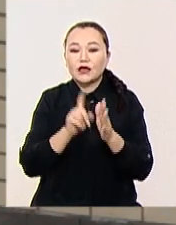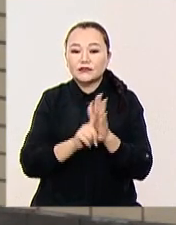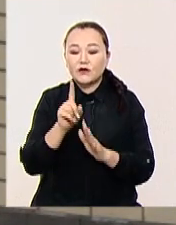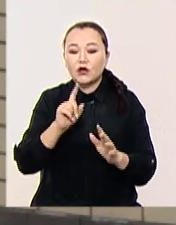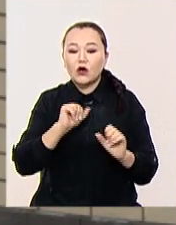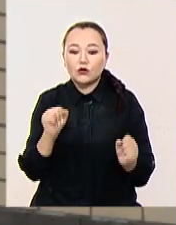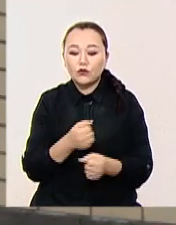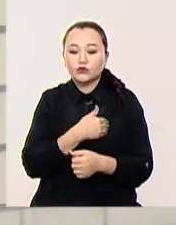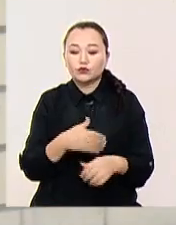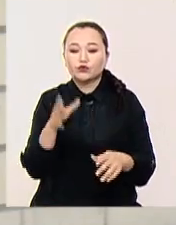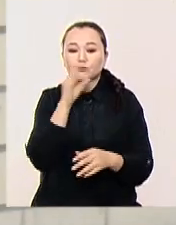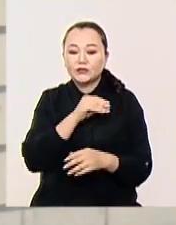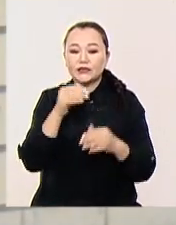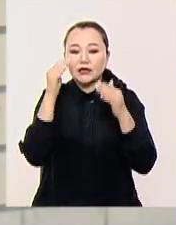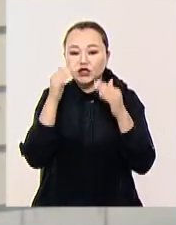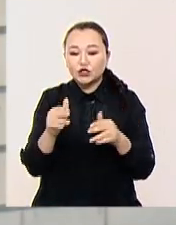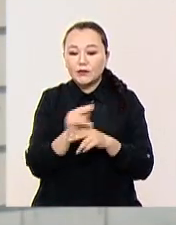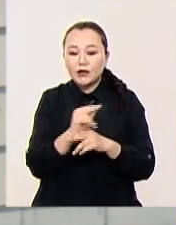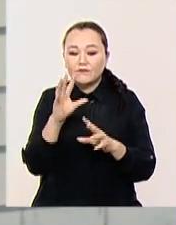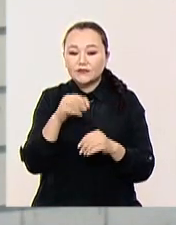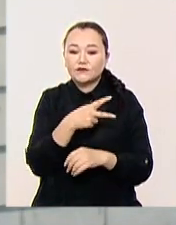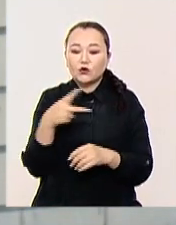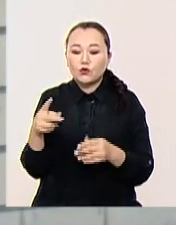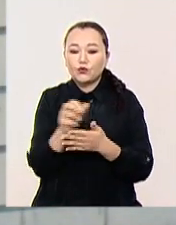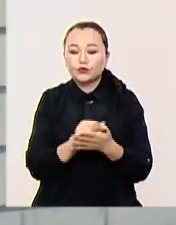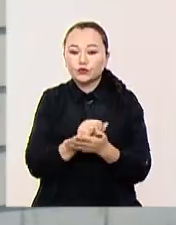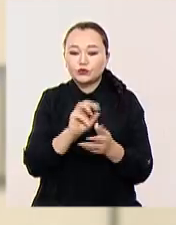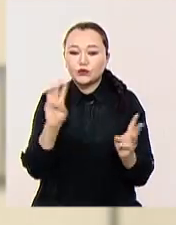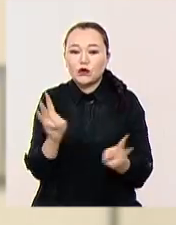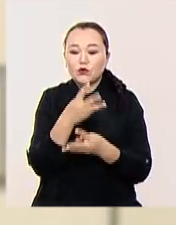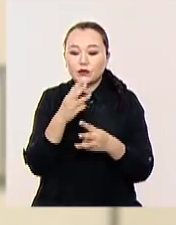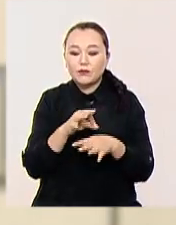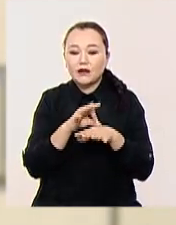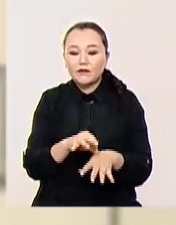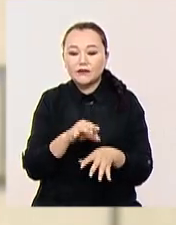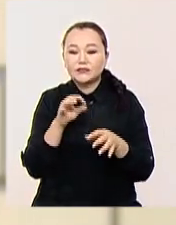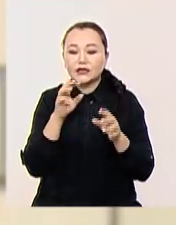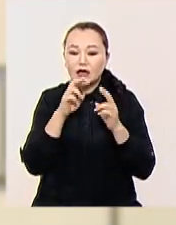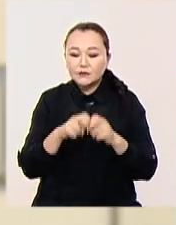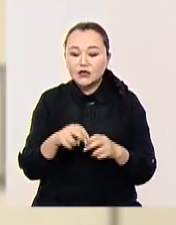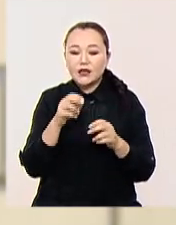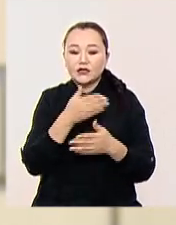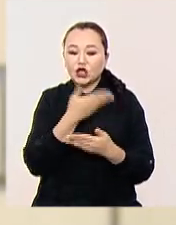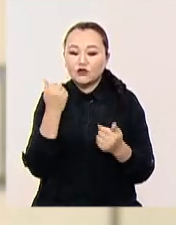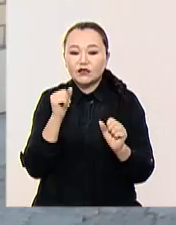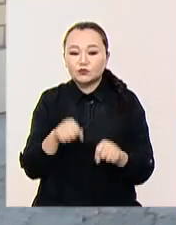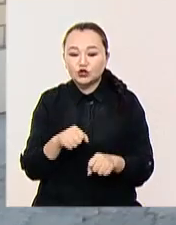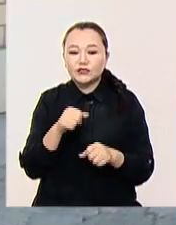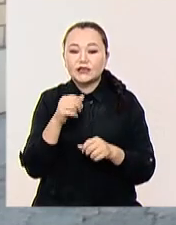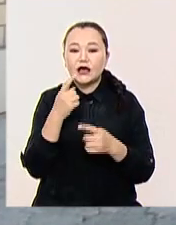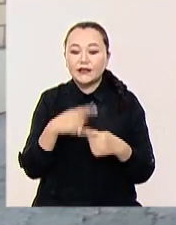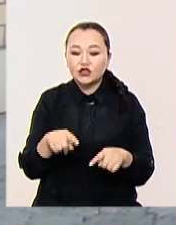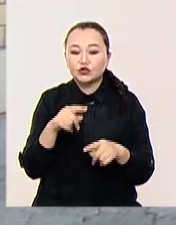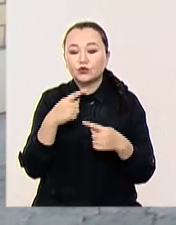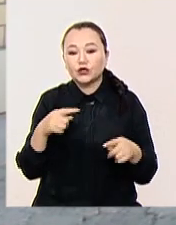хочет успеть закрыть хотя бы крышу. Весь второй этаж уничтожил огонь. Проводить независимую экспертизу нет возможности. В отличие от